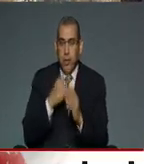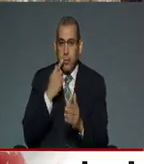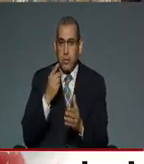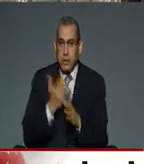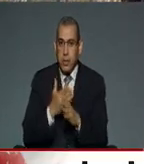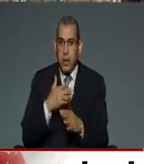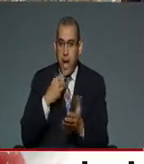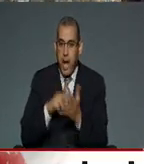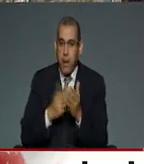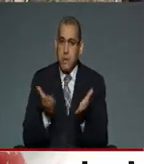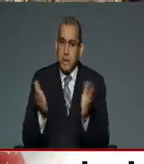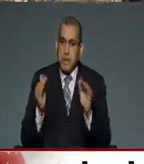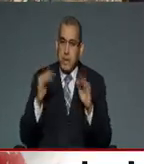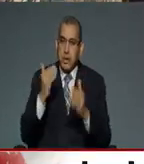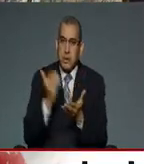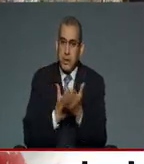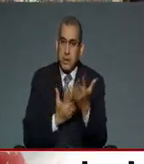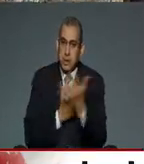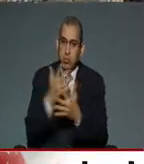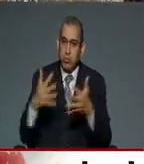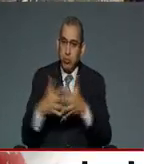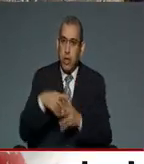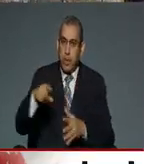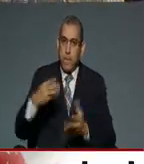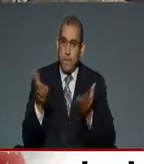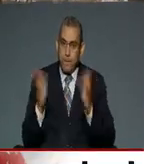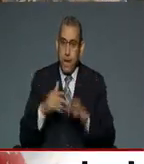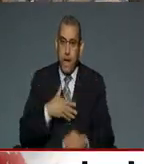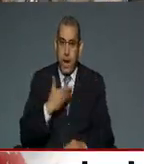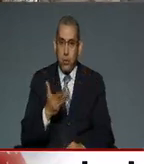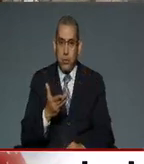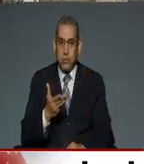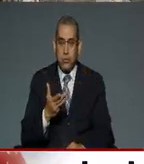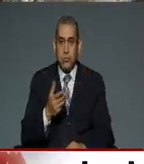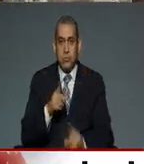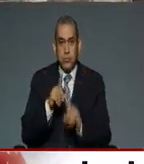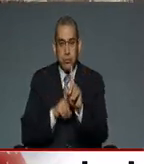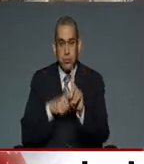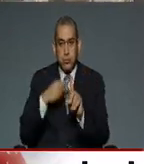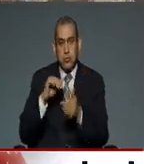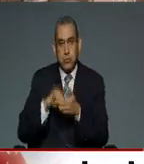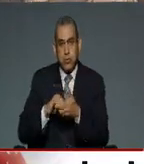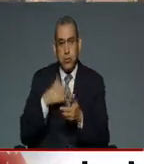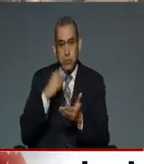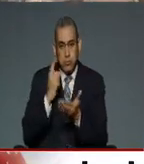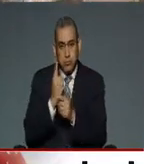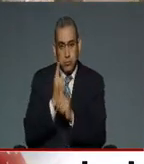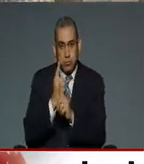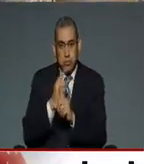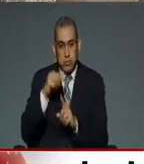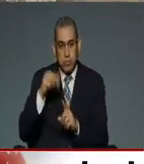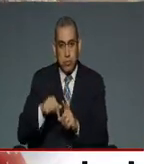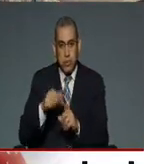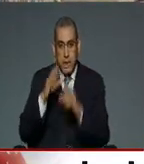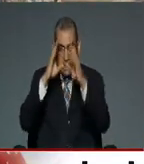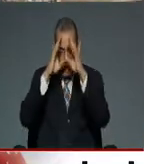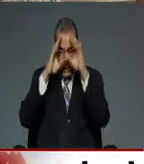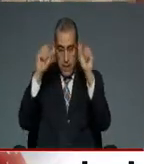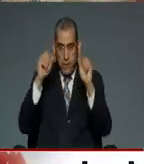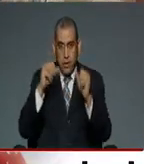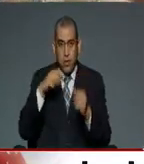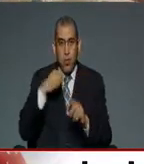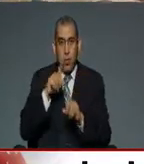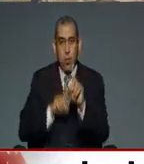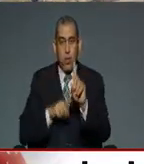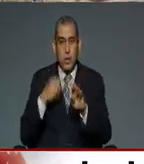من المسائل ذات الاهتمام المشترك ايضا غدا سوف التقي كثير من الوزراء